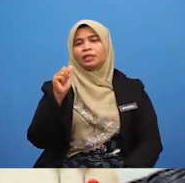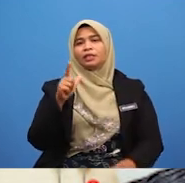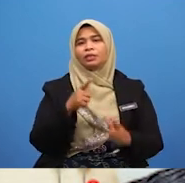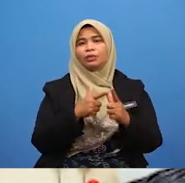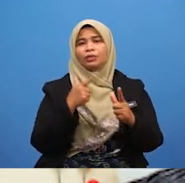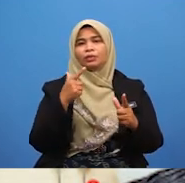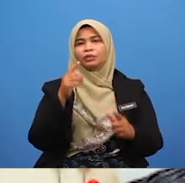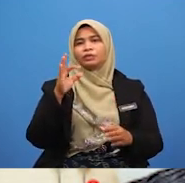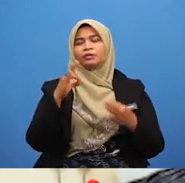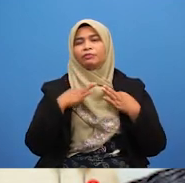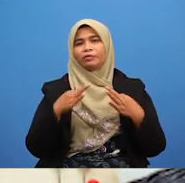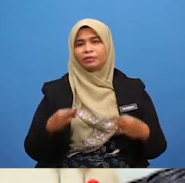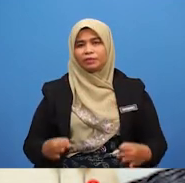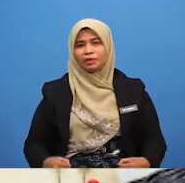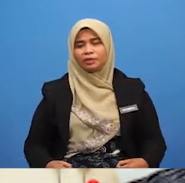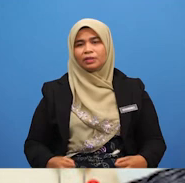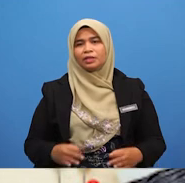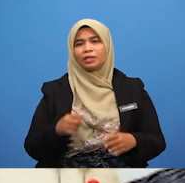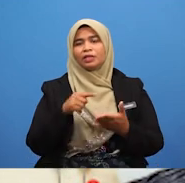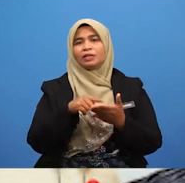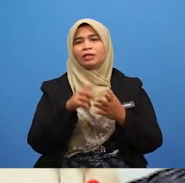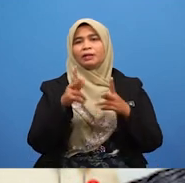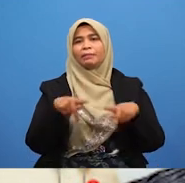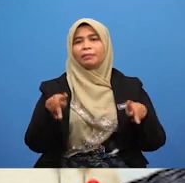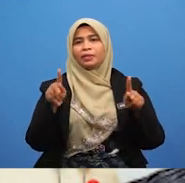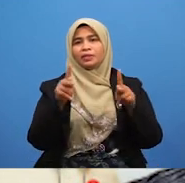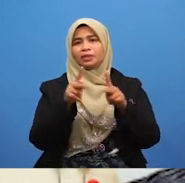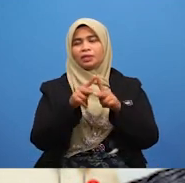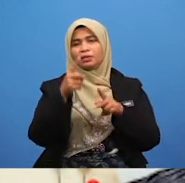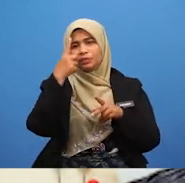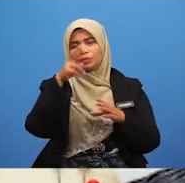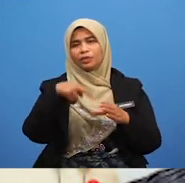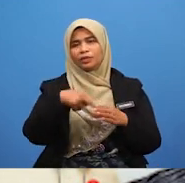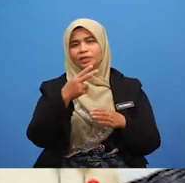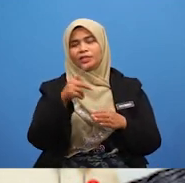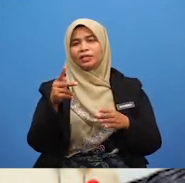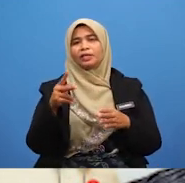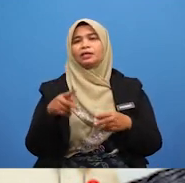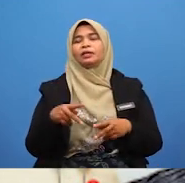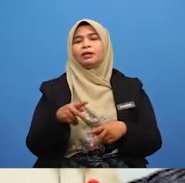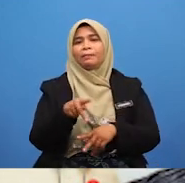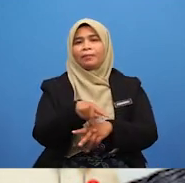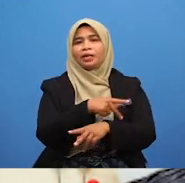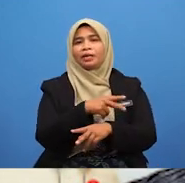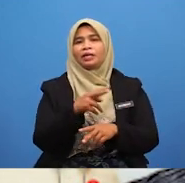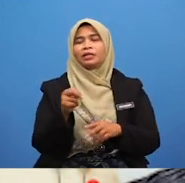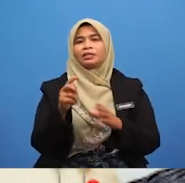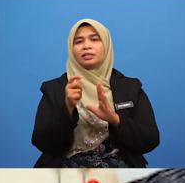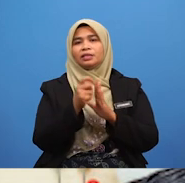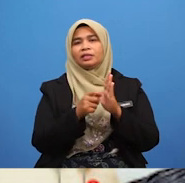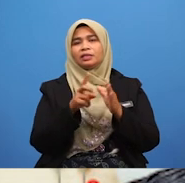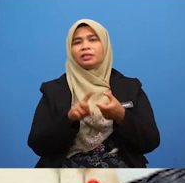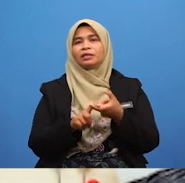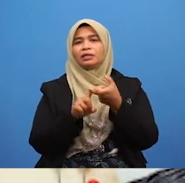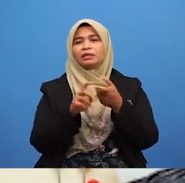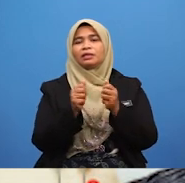Seterusnya, pelajar perlu bentangkan fabrik di atas permukaan meja yang rata. Temukan